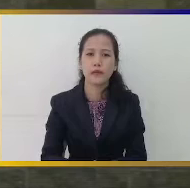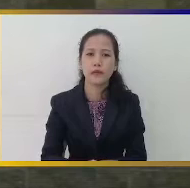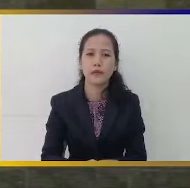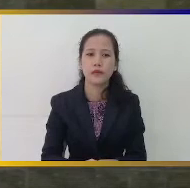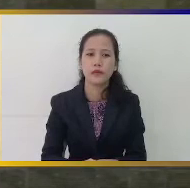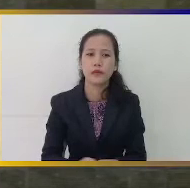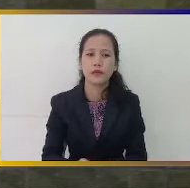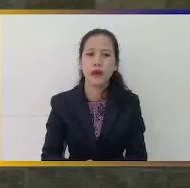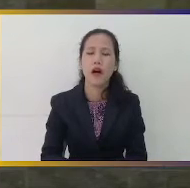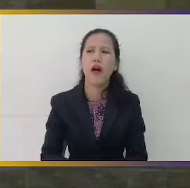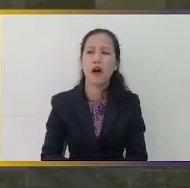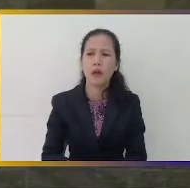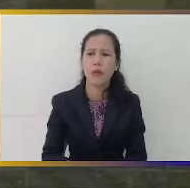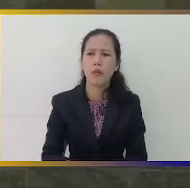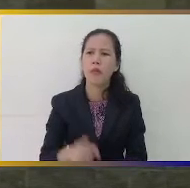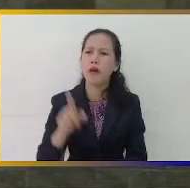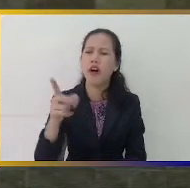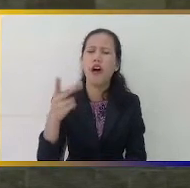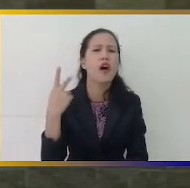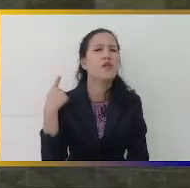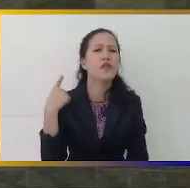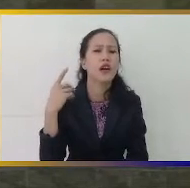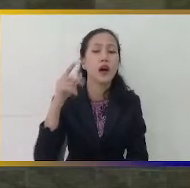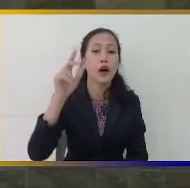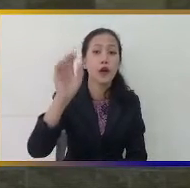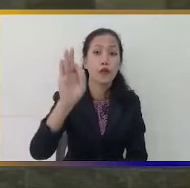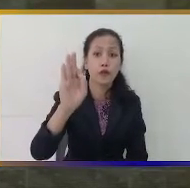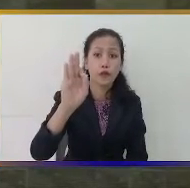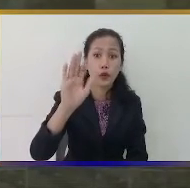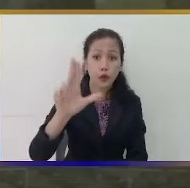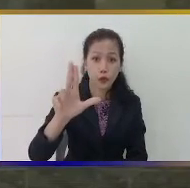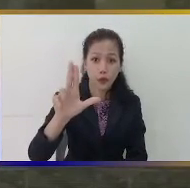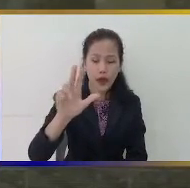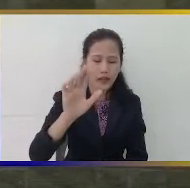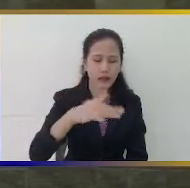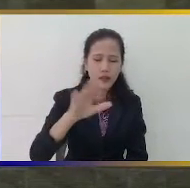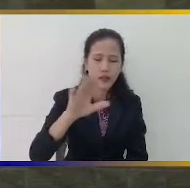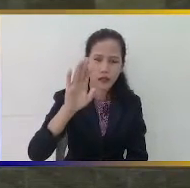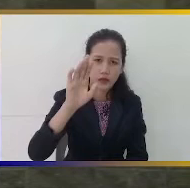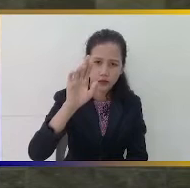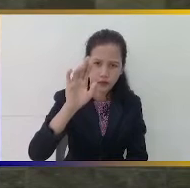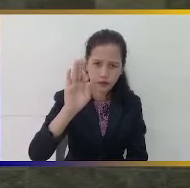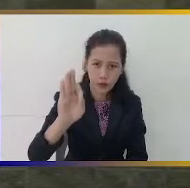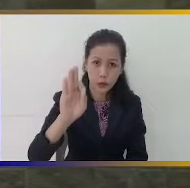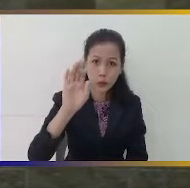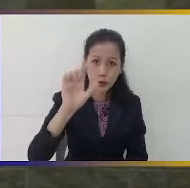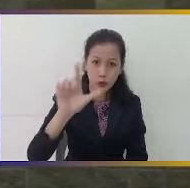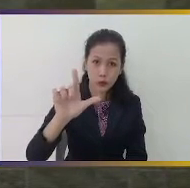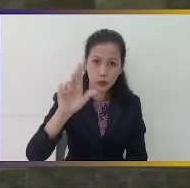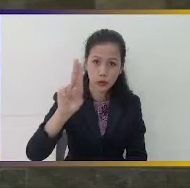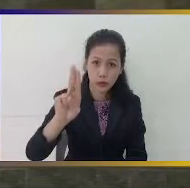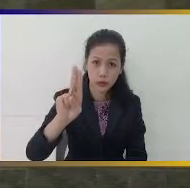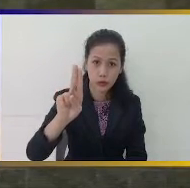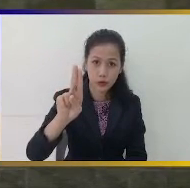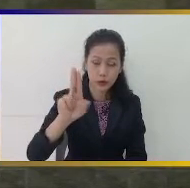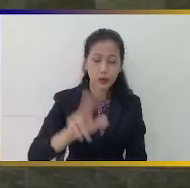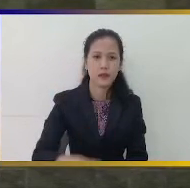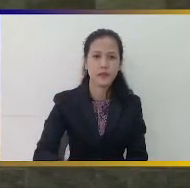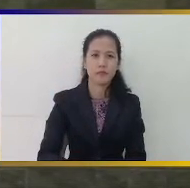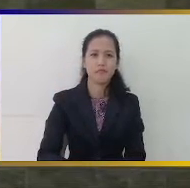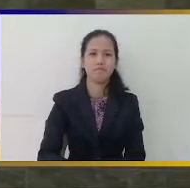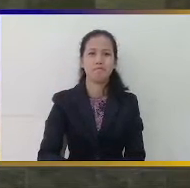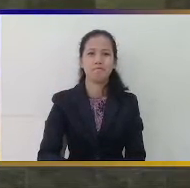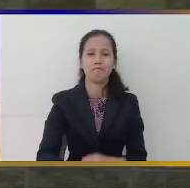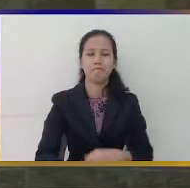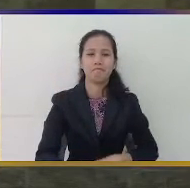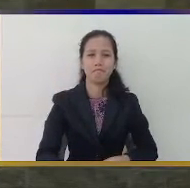nagtrangkaso ka. Trangkaso. So dumating yung point na gumaling po ako sa... Salamat sa Panginoon. Salamat po sa mga